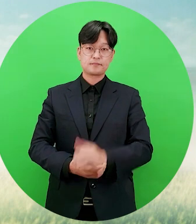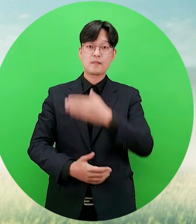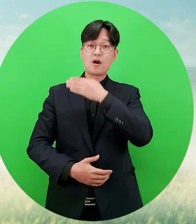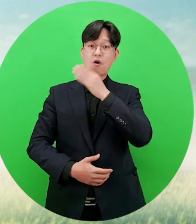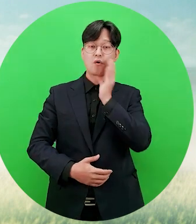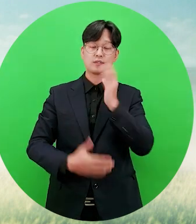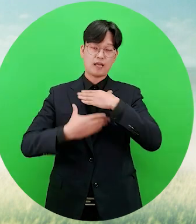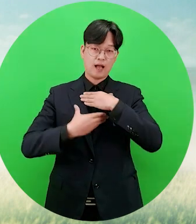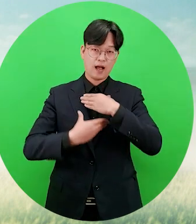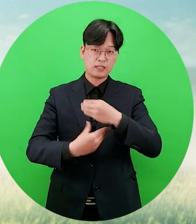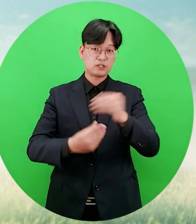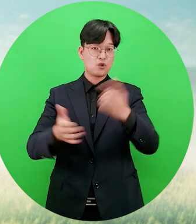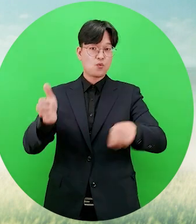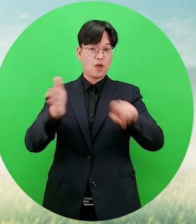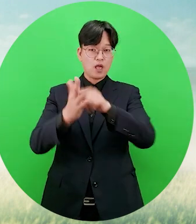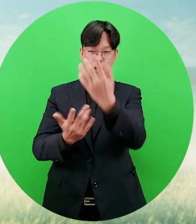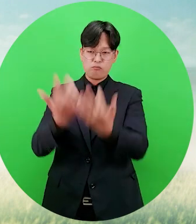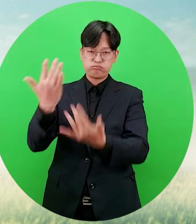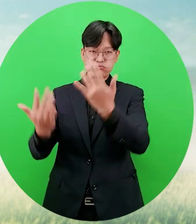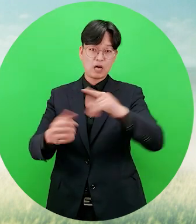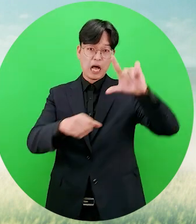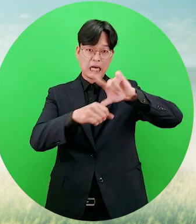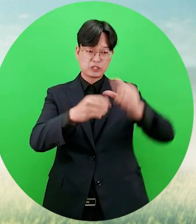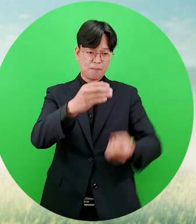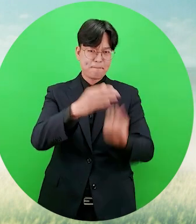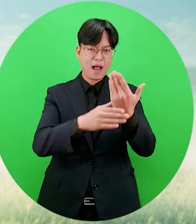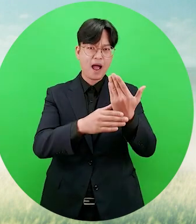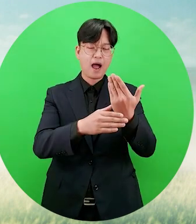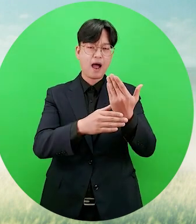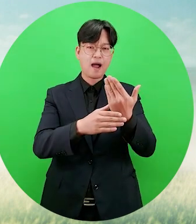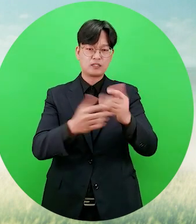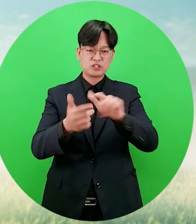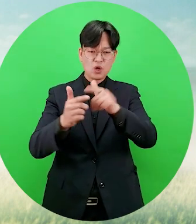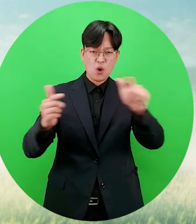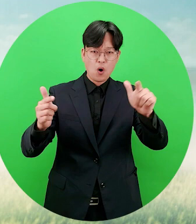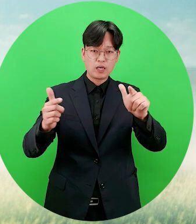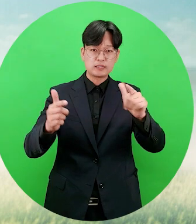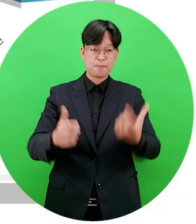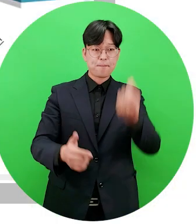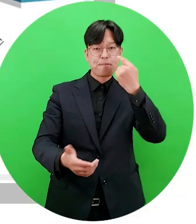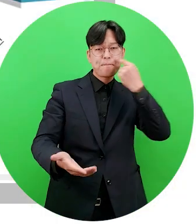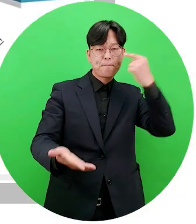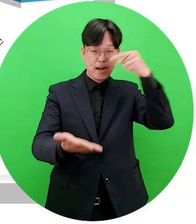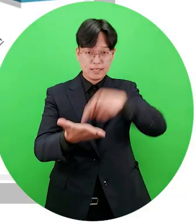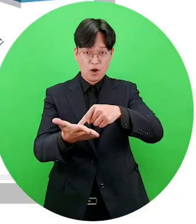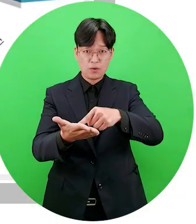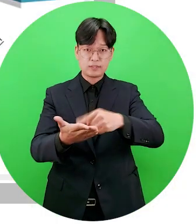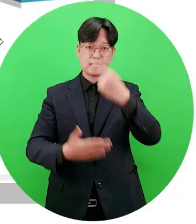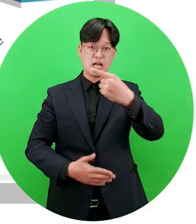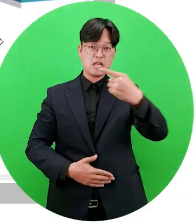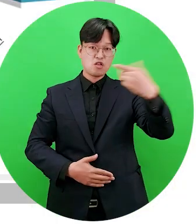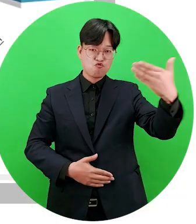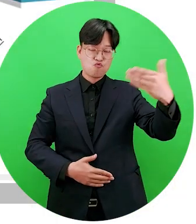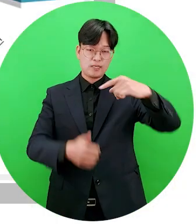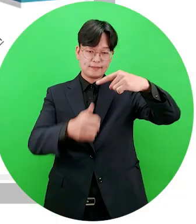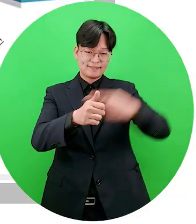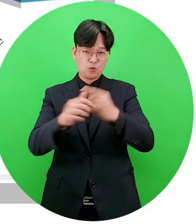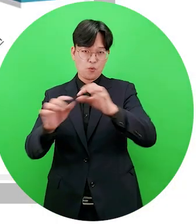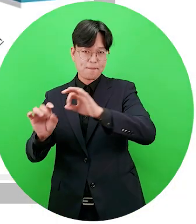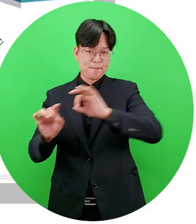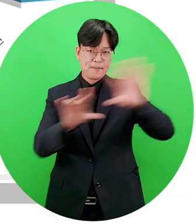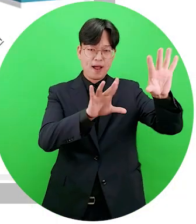어르신들의 안전을 위해 화재, 가스 사고 등 안전 위기 상황을 인지하고 119로 자동